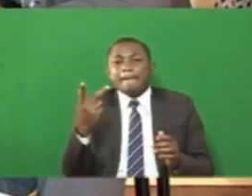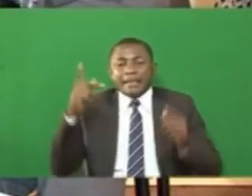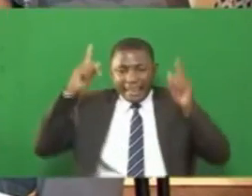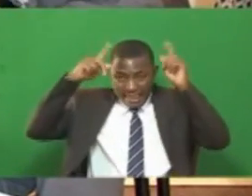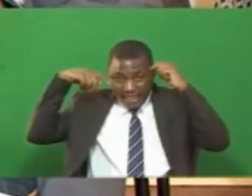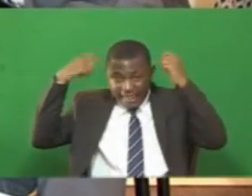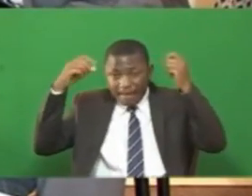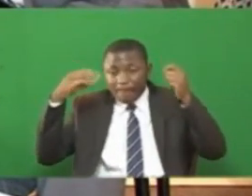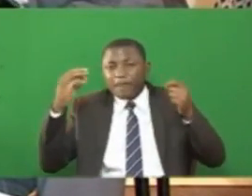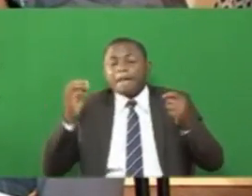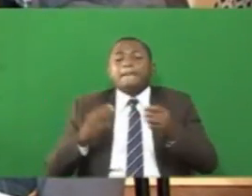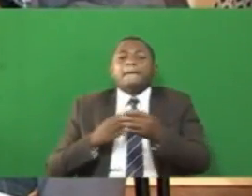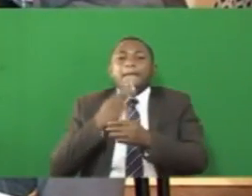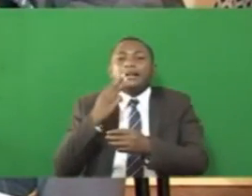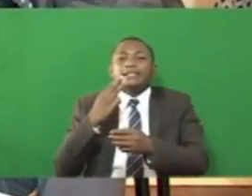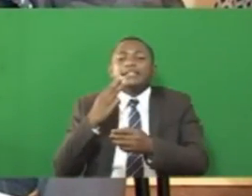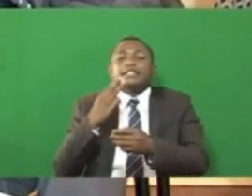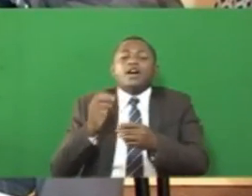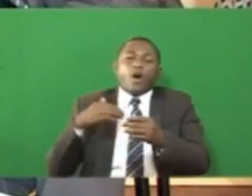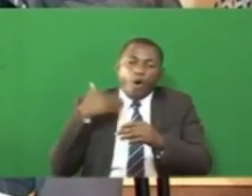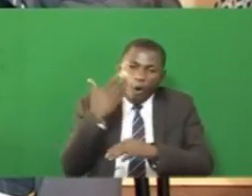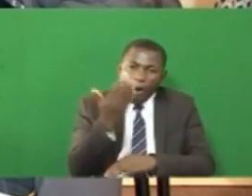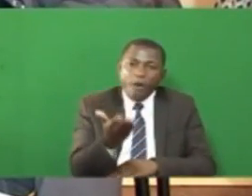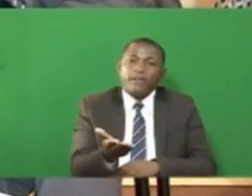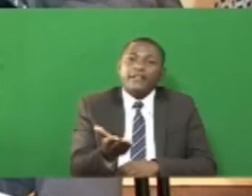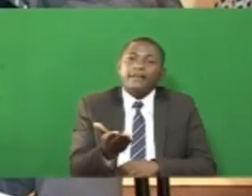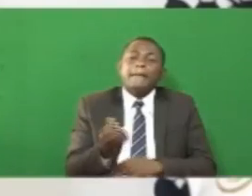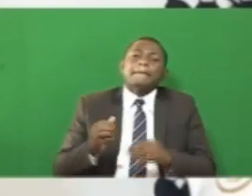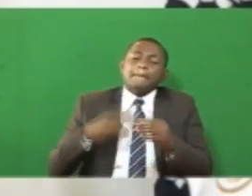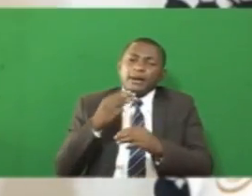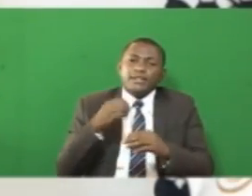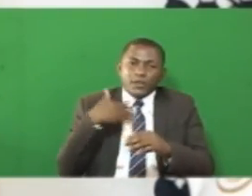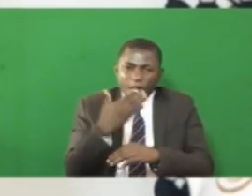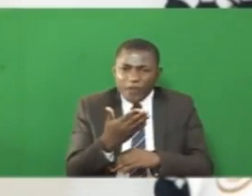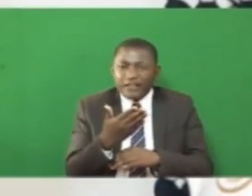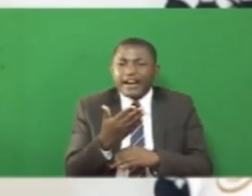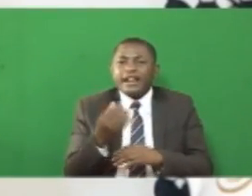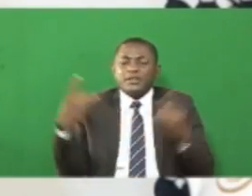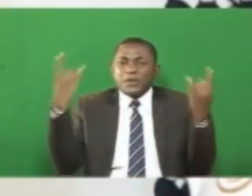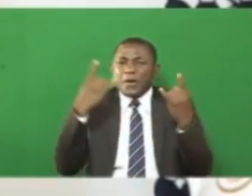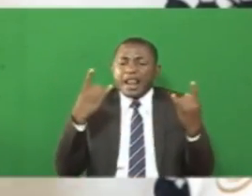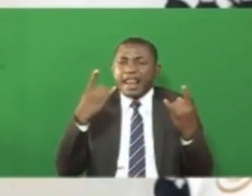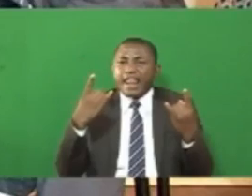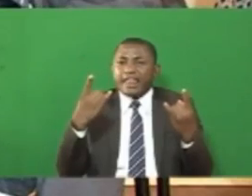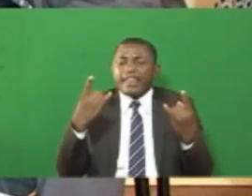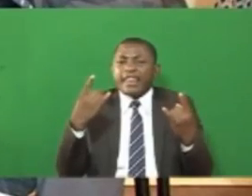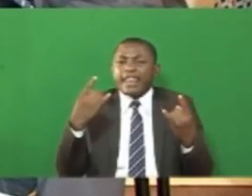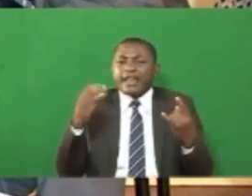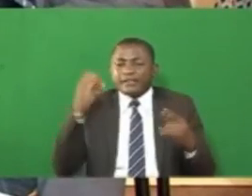kurwisana nesikwaterera hakuna. Mufundisi, Paseka ichiriko here? Paseka